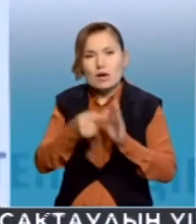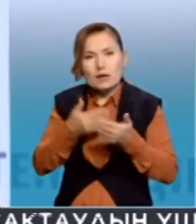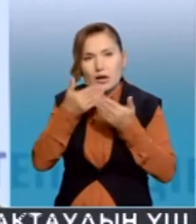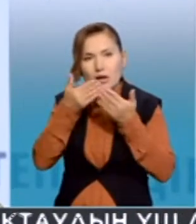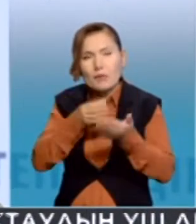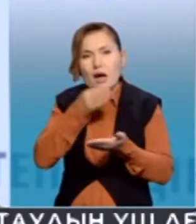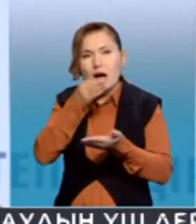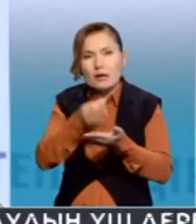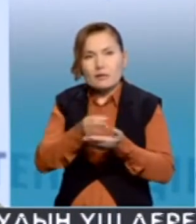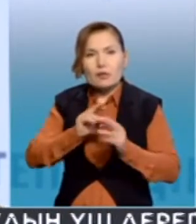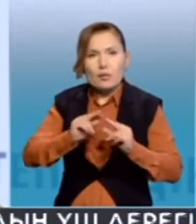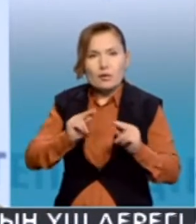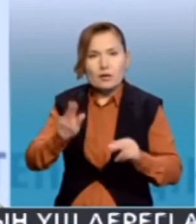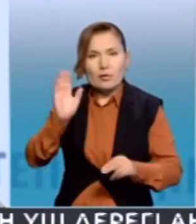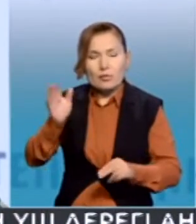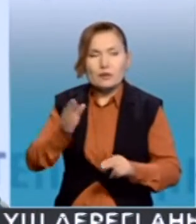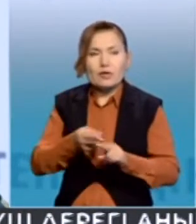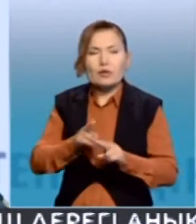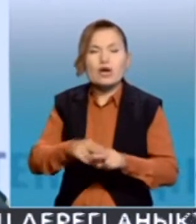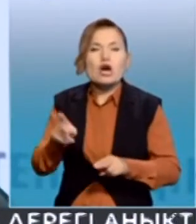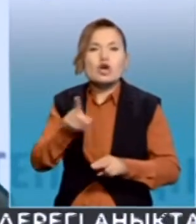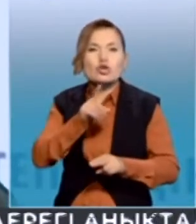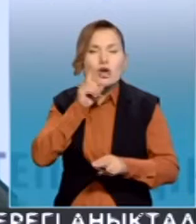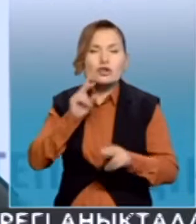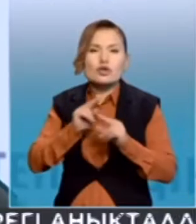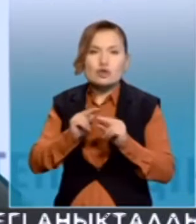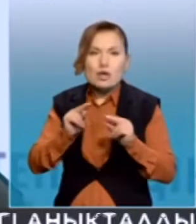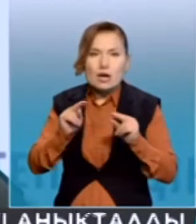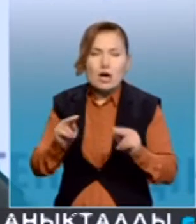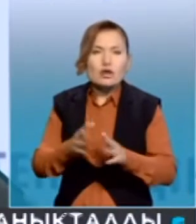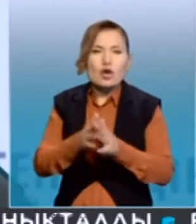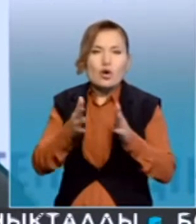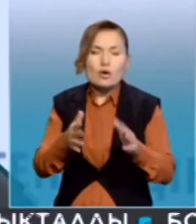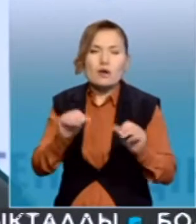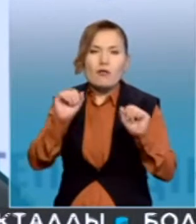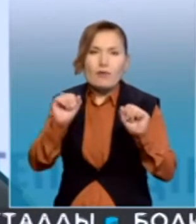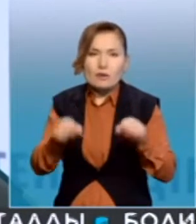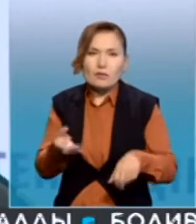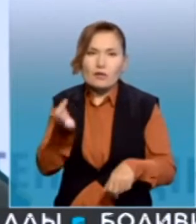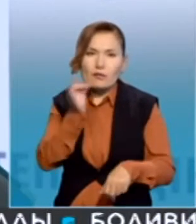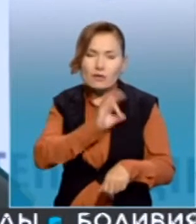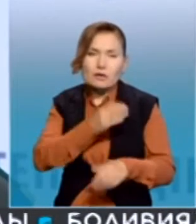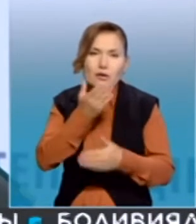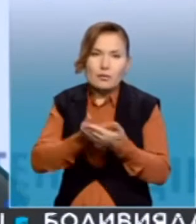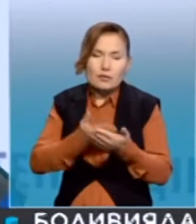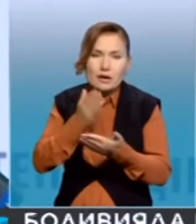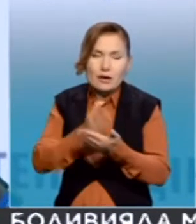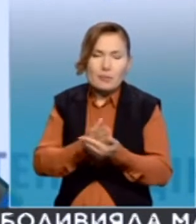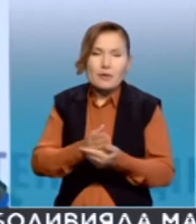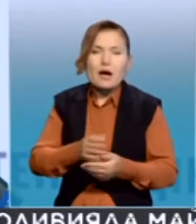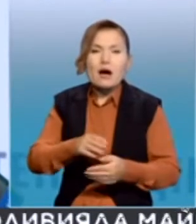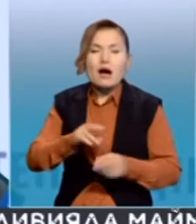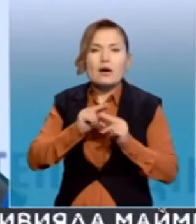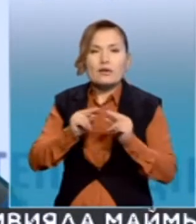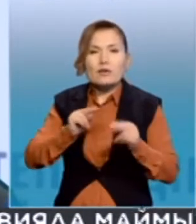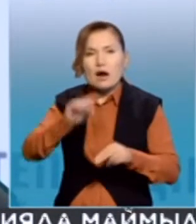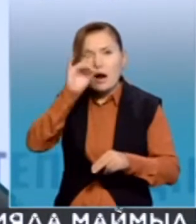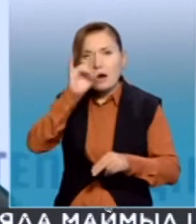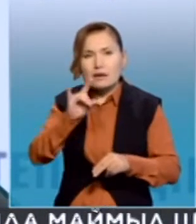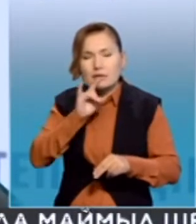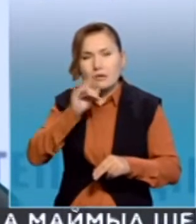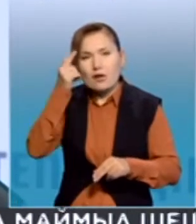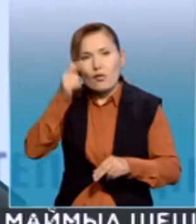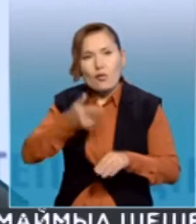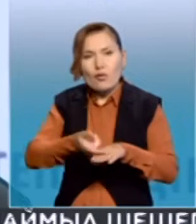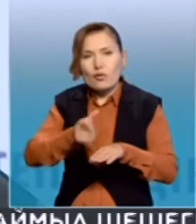деген үлкен мүмкіндік, өйткені мұнда келіп отқан барлық жас ұстаздар, барлығы білімді, әйтсе де жалпы қазақ халқының ұлы ұстазы Әбу Насыр әл-Фараби айтады